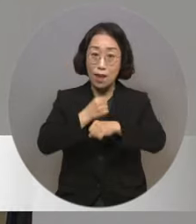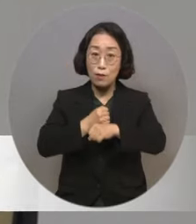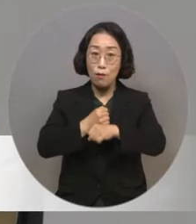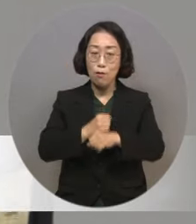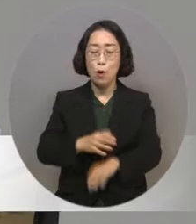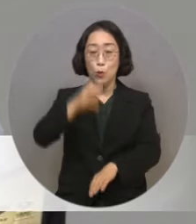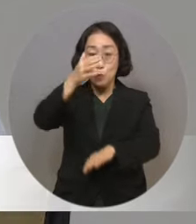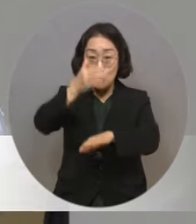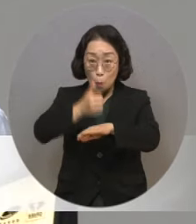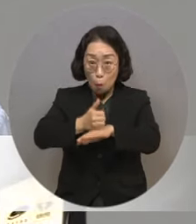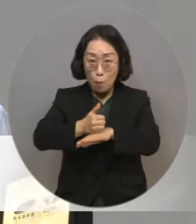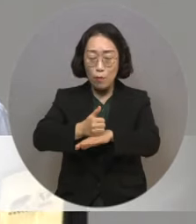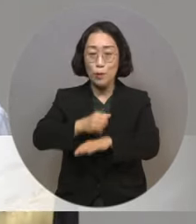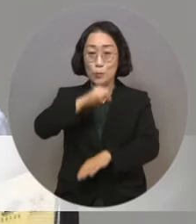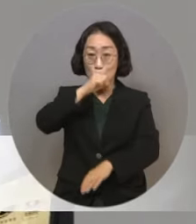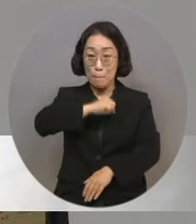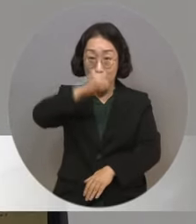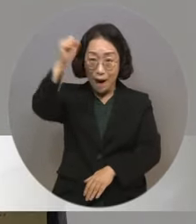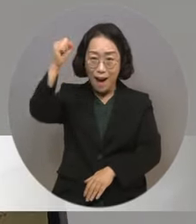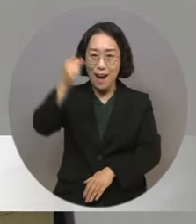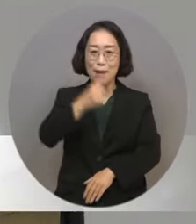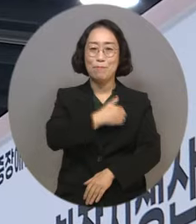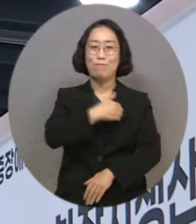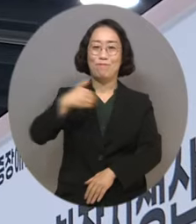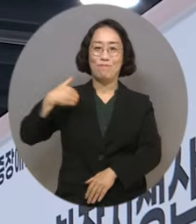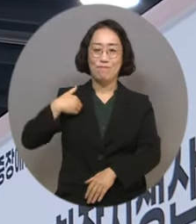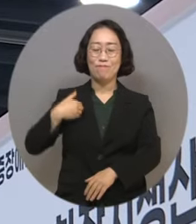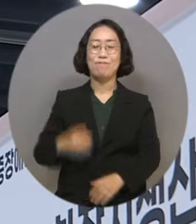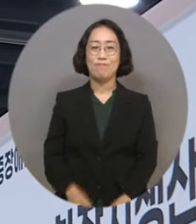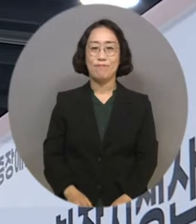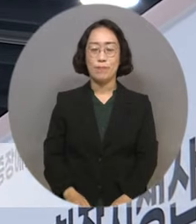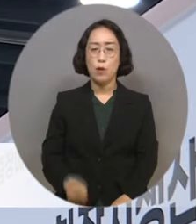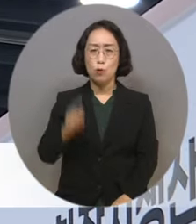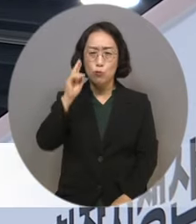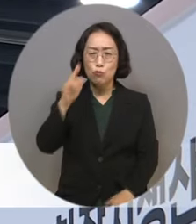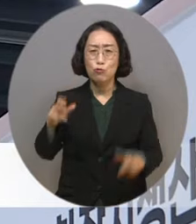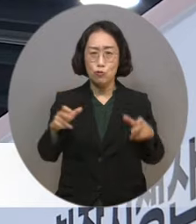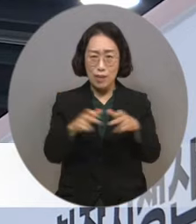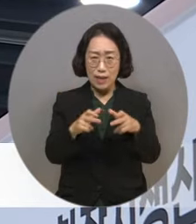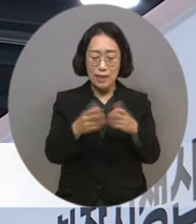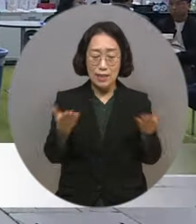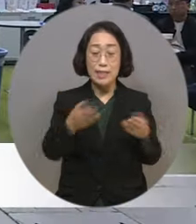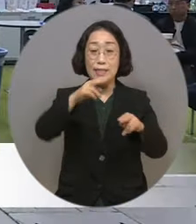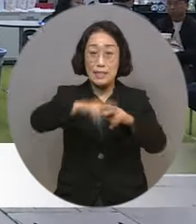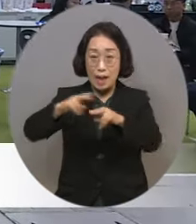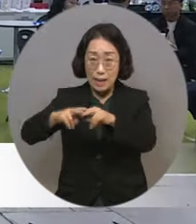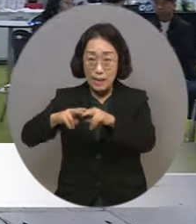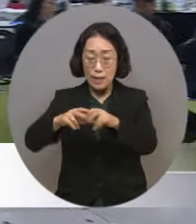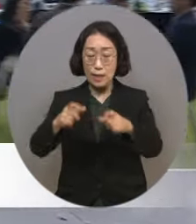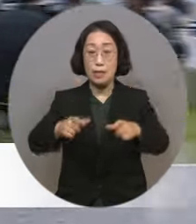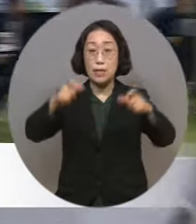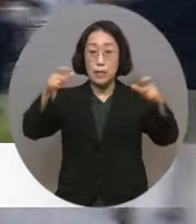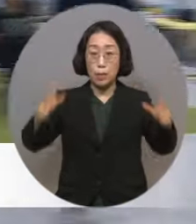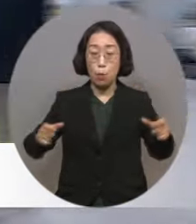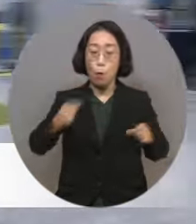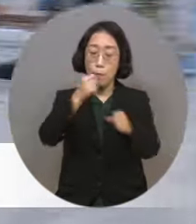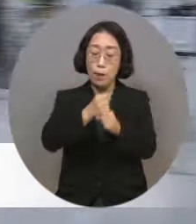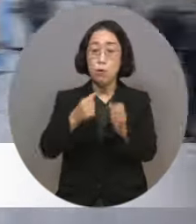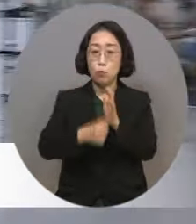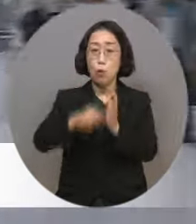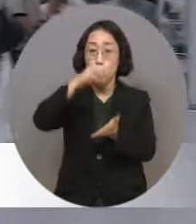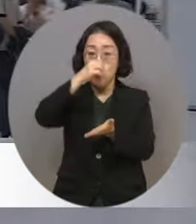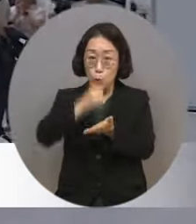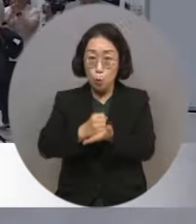좋은 결과가 있어서 너무 뿌듯합니다. 중증장애인의 일자리 창출과 생산품의 우수성을 알리기